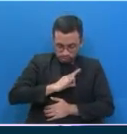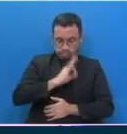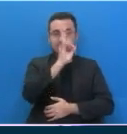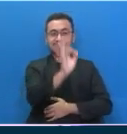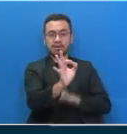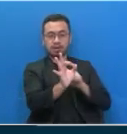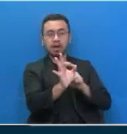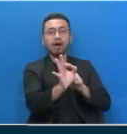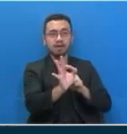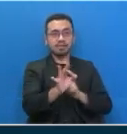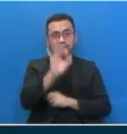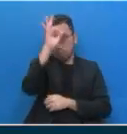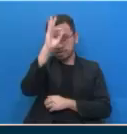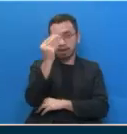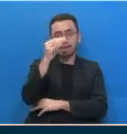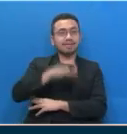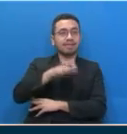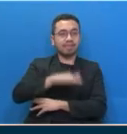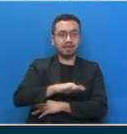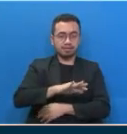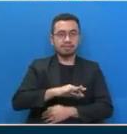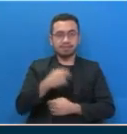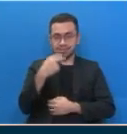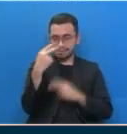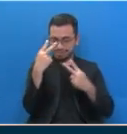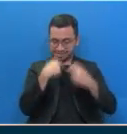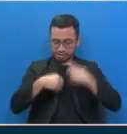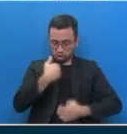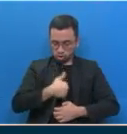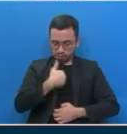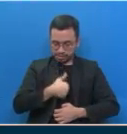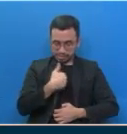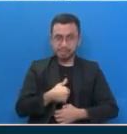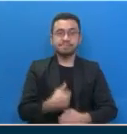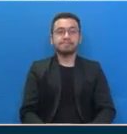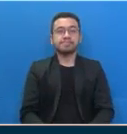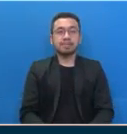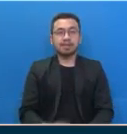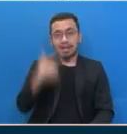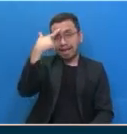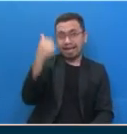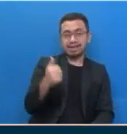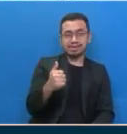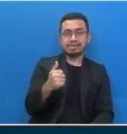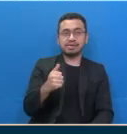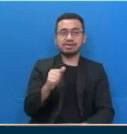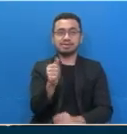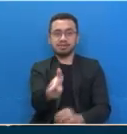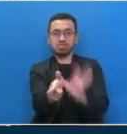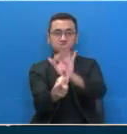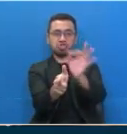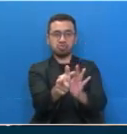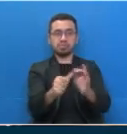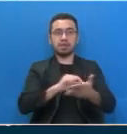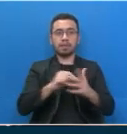oleh Polres Jakarta Selatan. Ahli balistik Arief Sumirat dihadirkan untuk didengarkan keterangannya dalam sidang